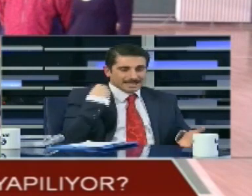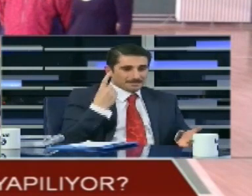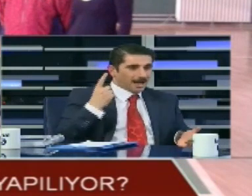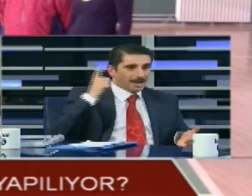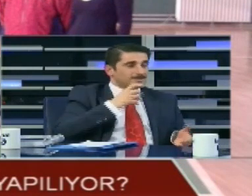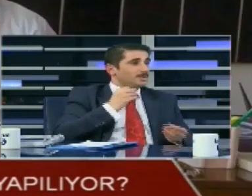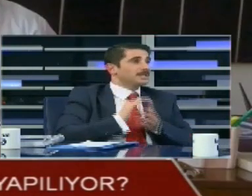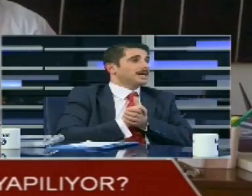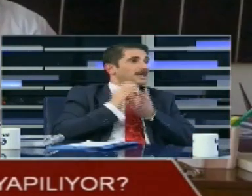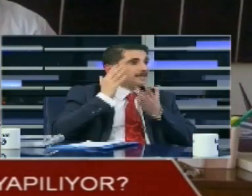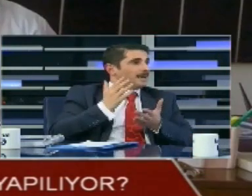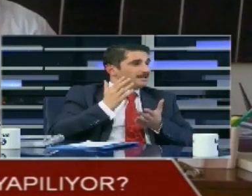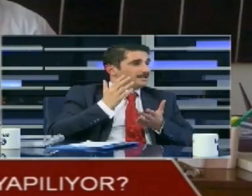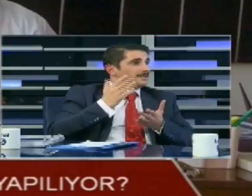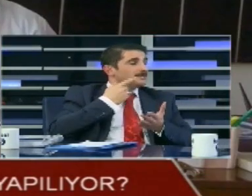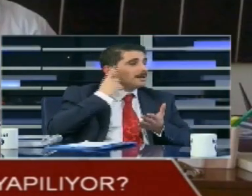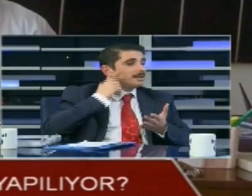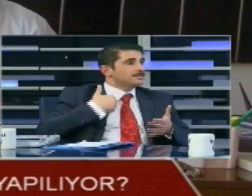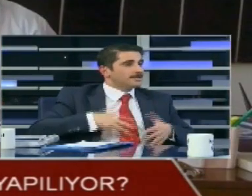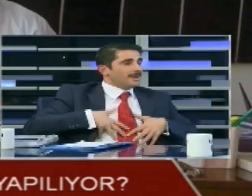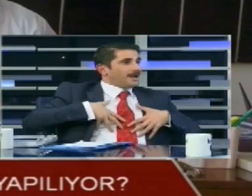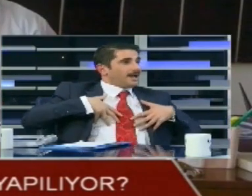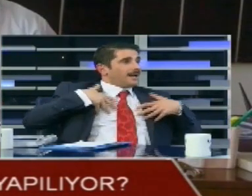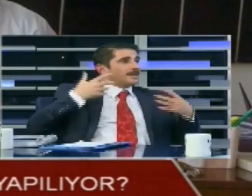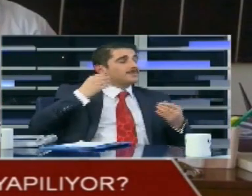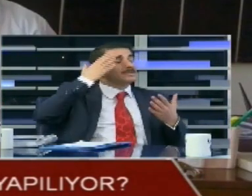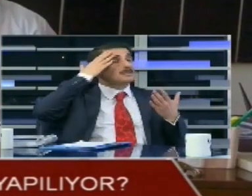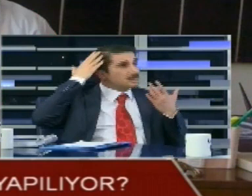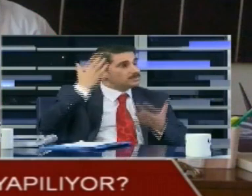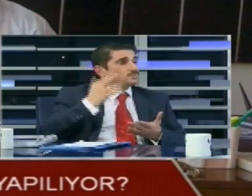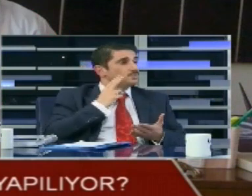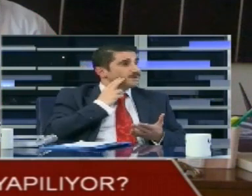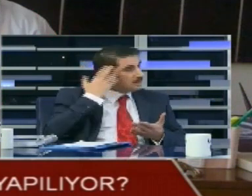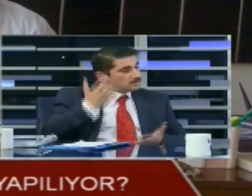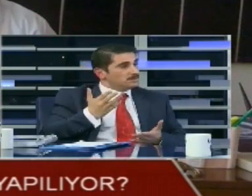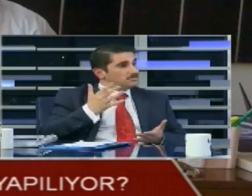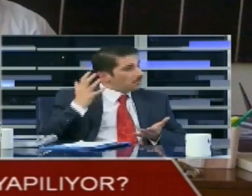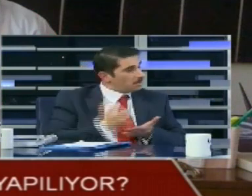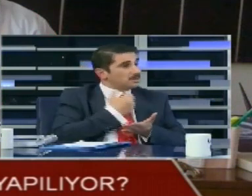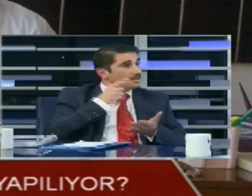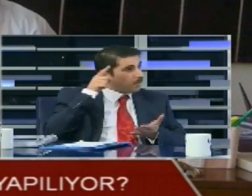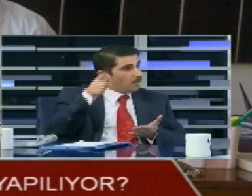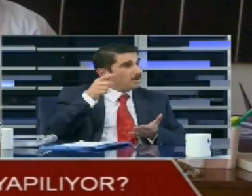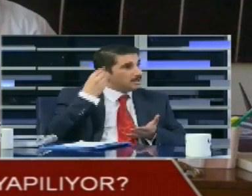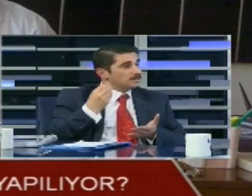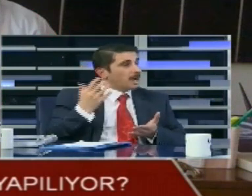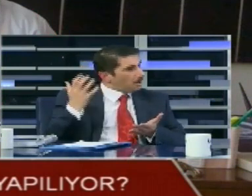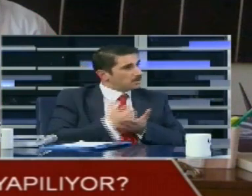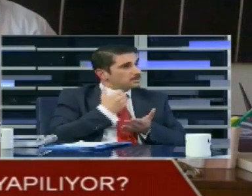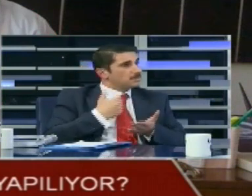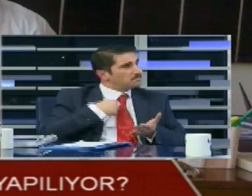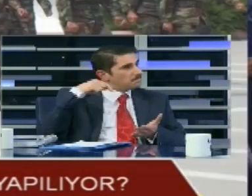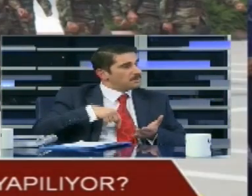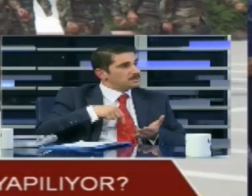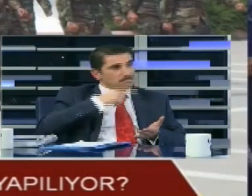İlk defa Ümit Yakup, Ümit Kıhtır arkadaşımız seçildi. Çok çok duygulandık, çok gururlandık onunla.